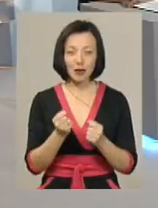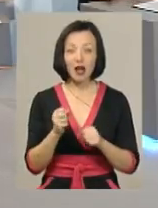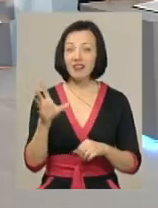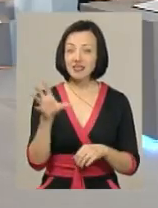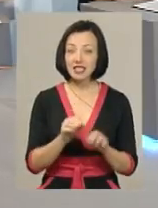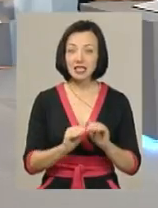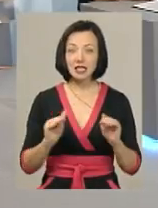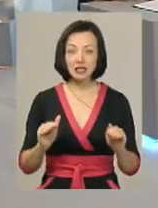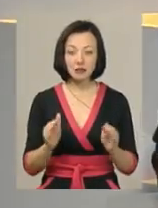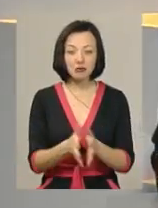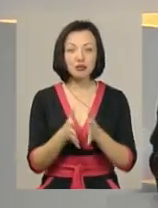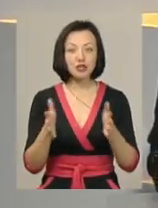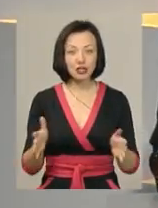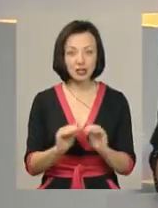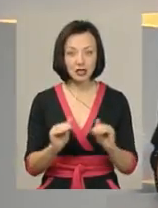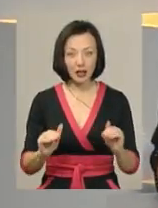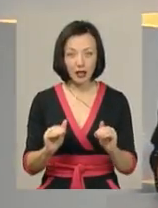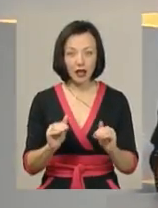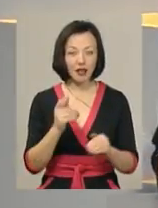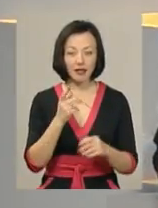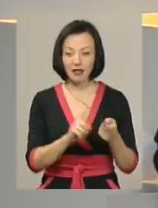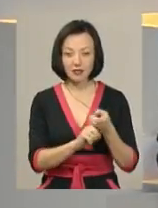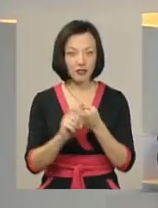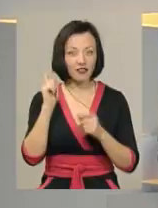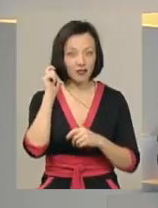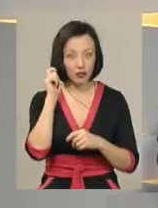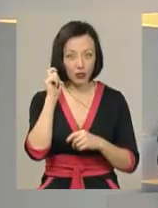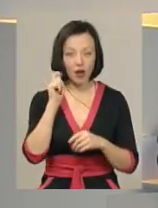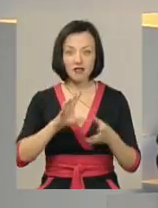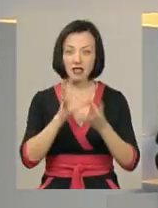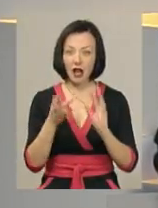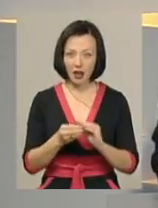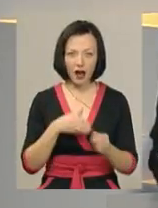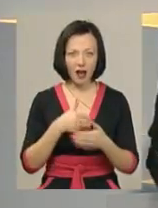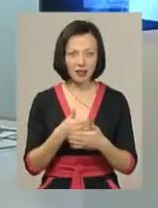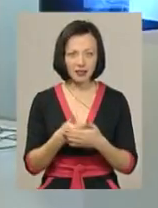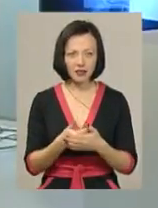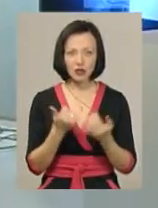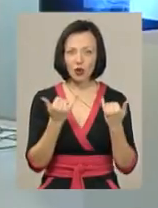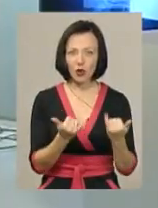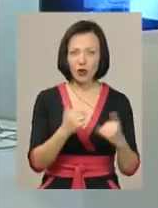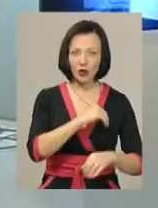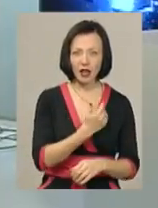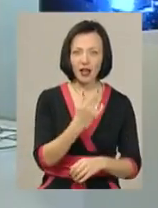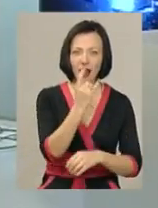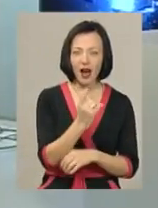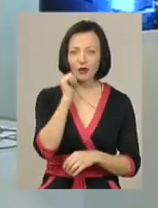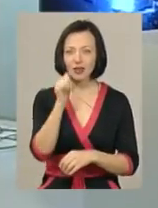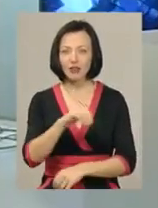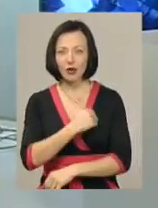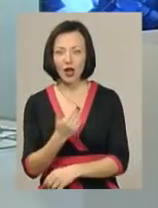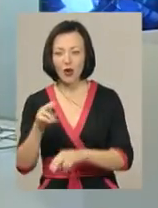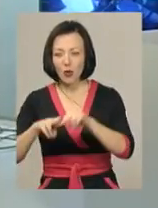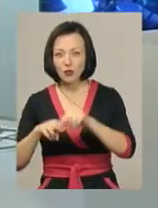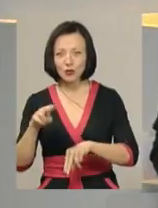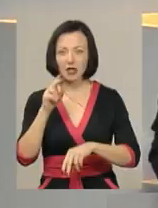дітки ну більшість незважаючи від віку так вони в ну взагалі такі активні вони сьогодні хтять ляльку завтра Вони хотять